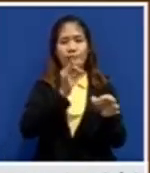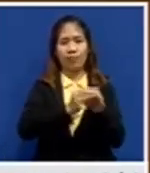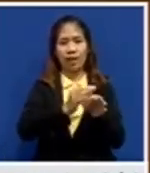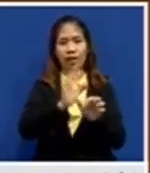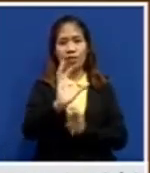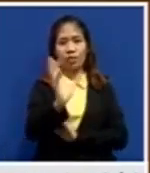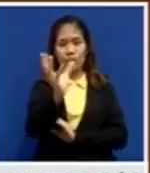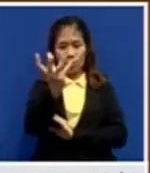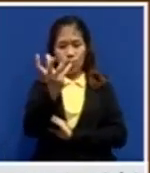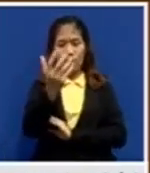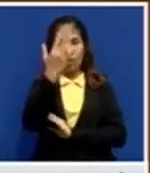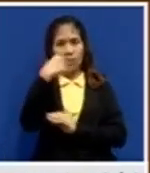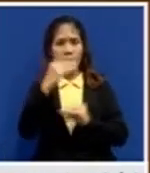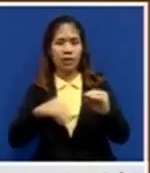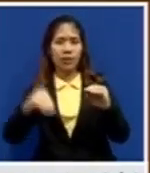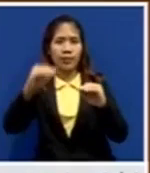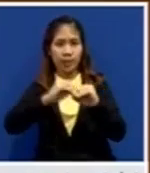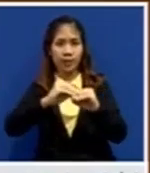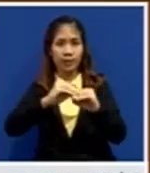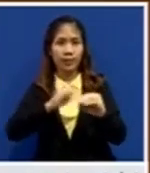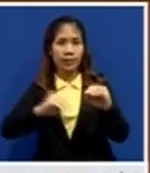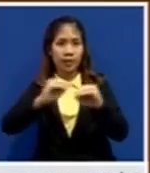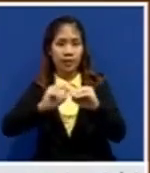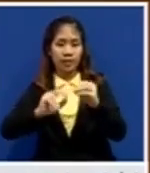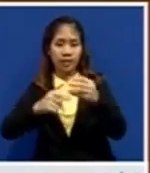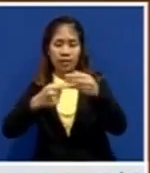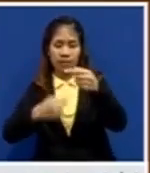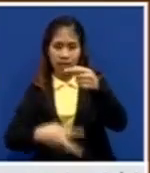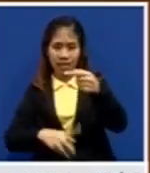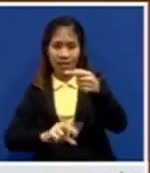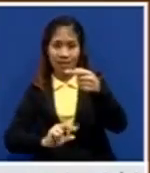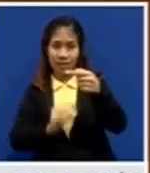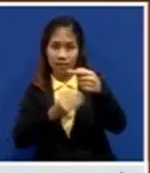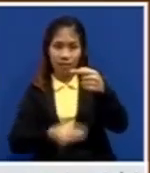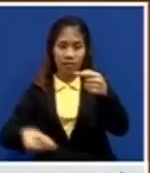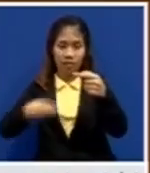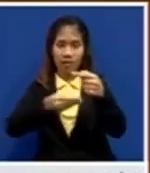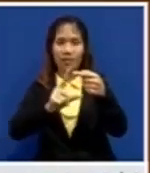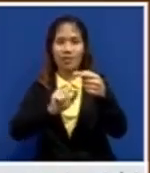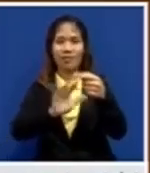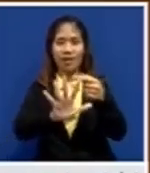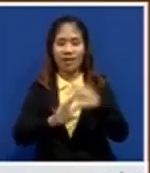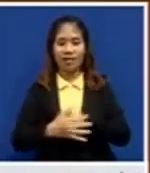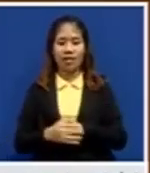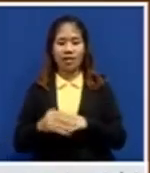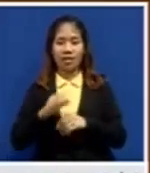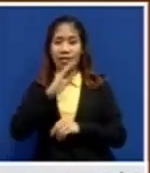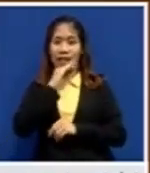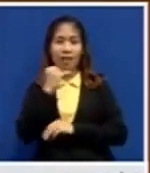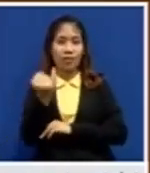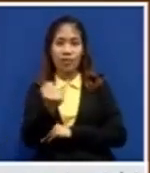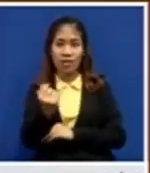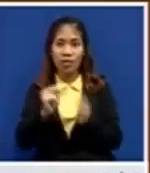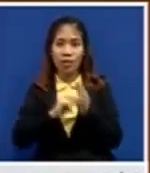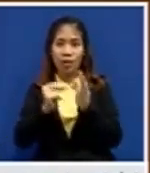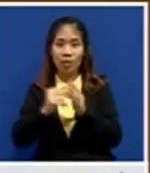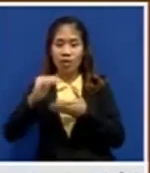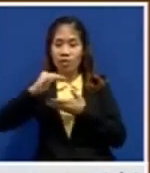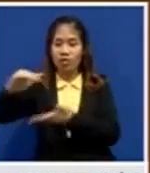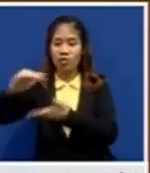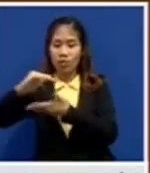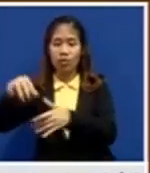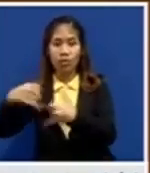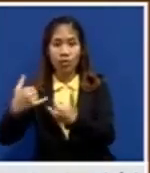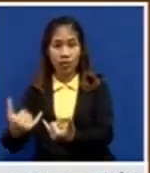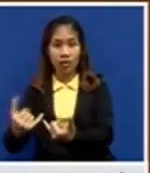ให้เราขึ้นมาดีขนาดอย่างนั้นถ้าเราไม่ดีขนาดส่งออกถดถอยอย่างนี้ Fitch Rating เมื่อไ